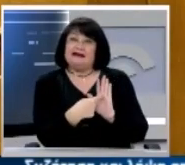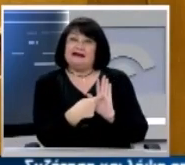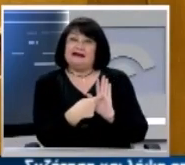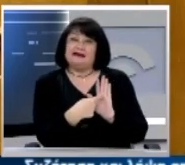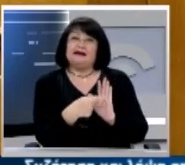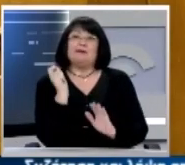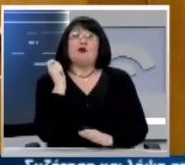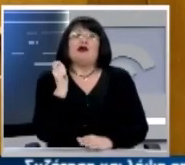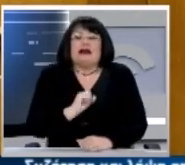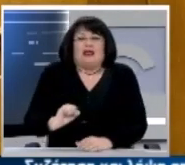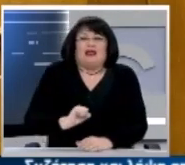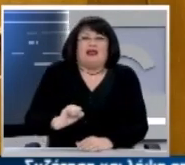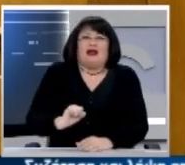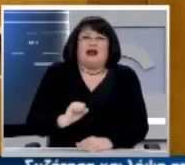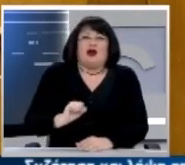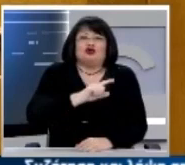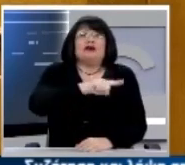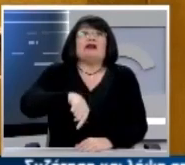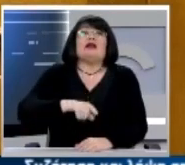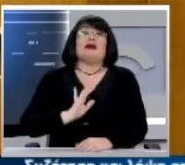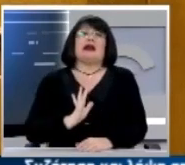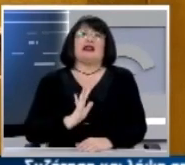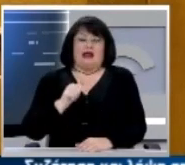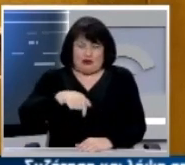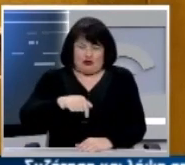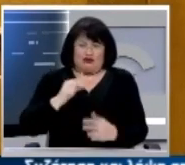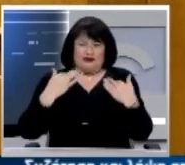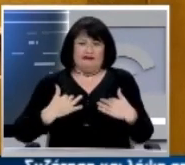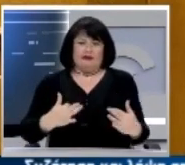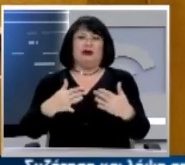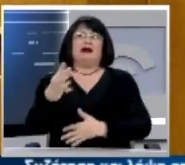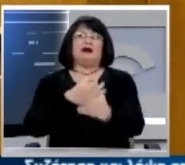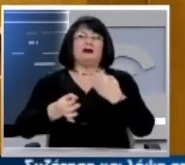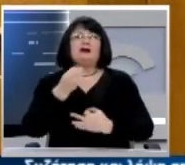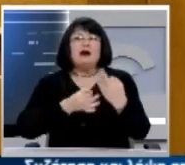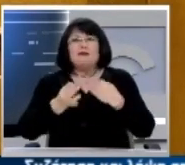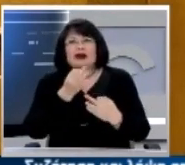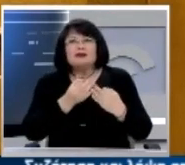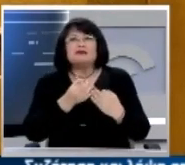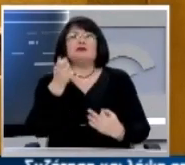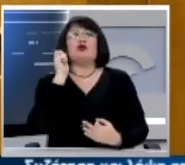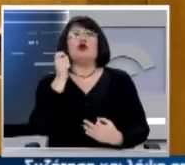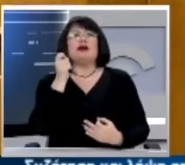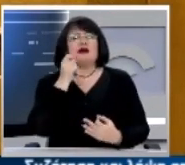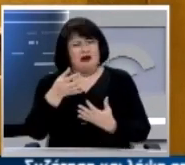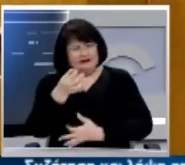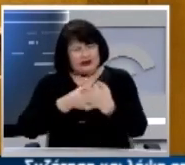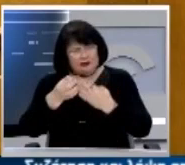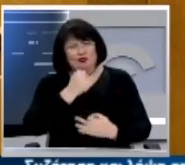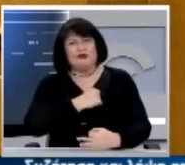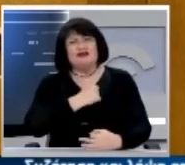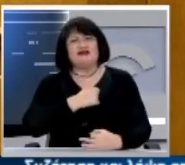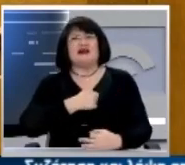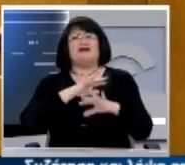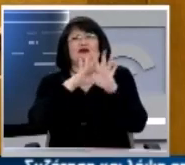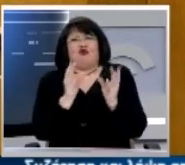πολιτικά δηλός να έρθει να υπερασπιστεί εδώ το πολιτικό αφήγημα και τον πολιτικό ισχυρισμό και όλη